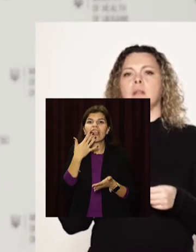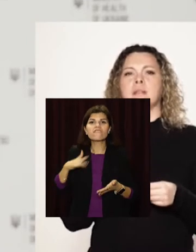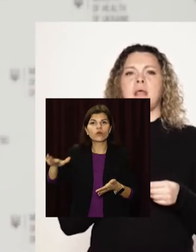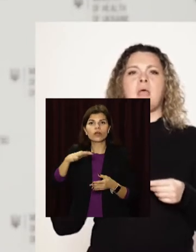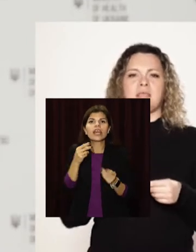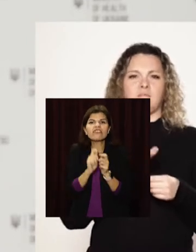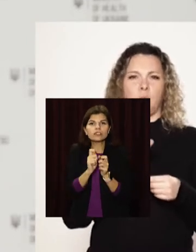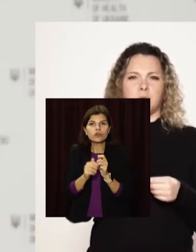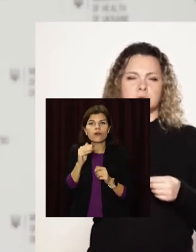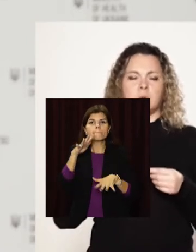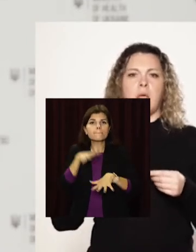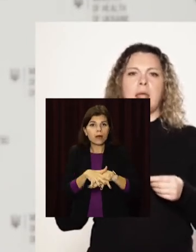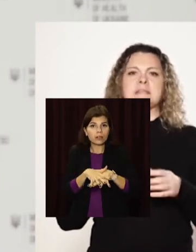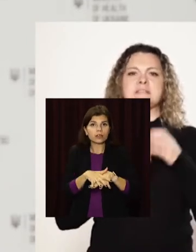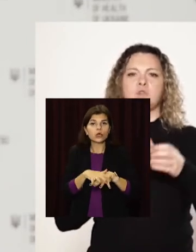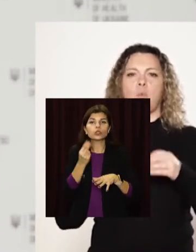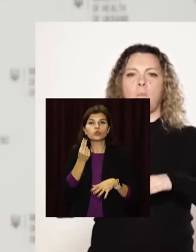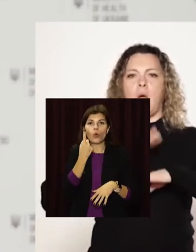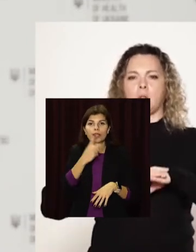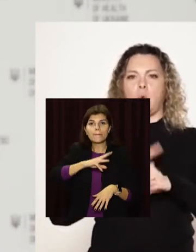Європейського інвестиційного банку у сумі